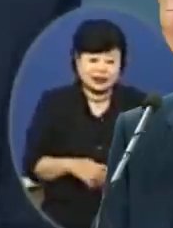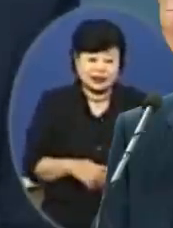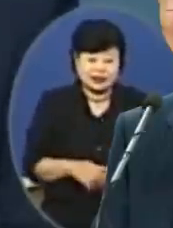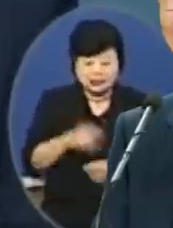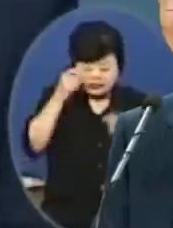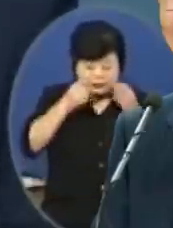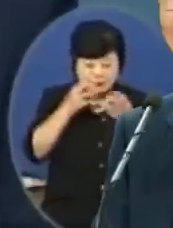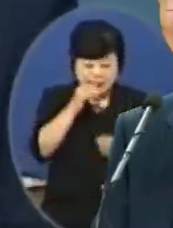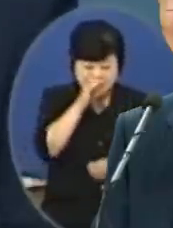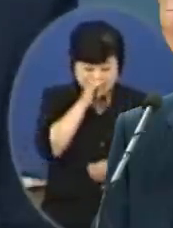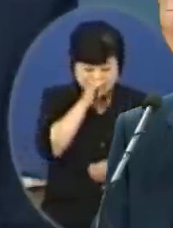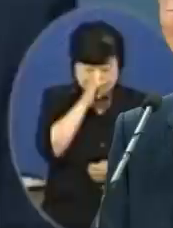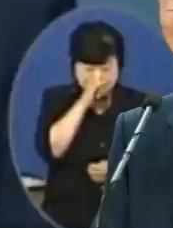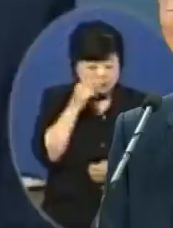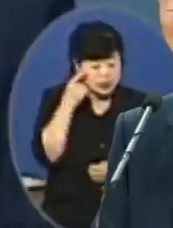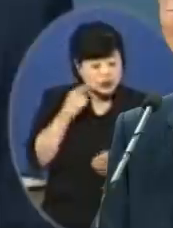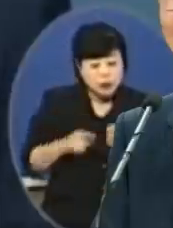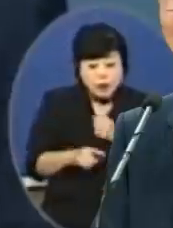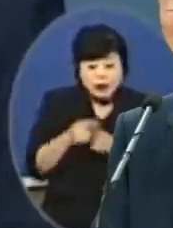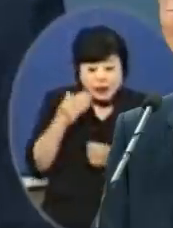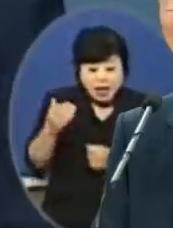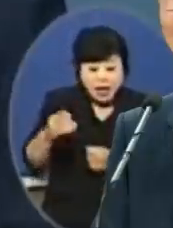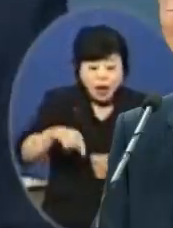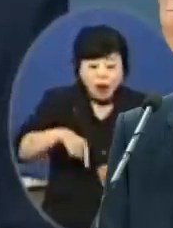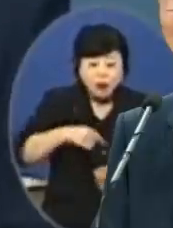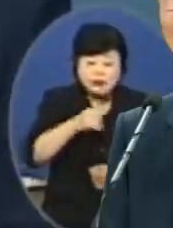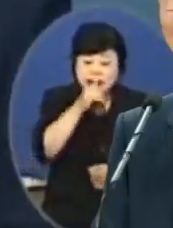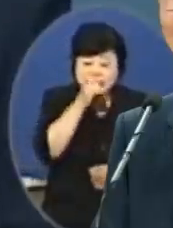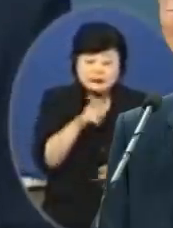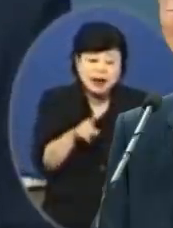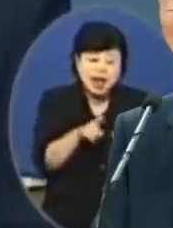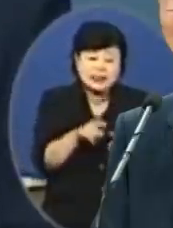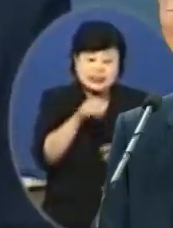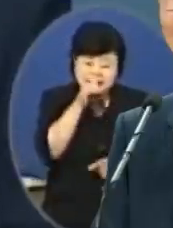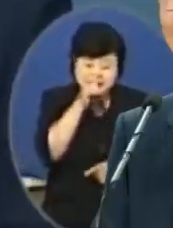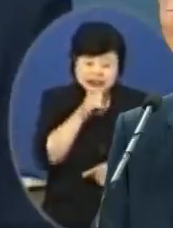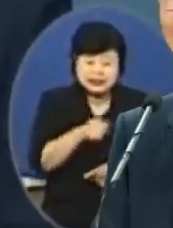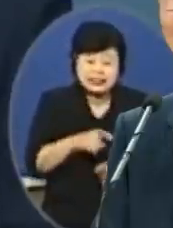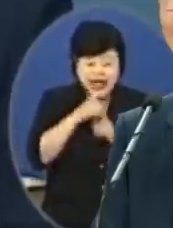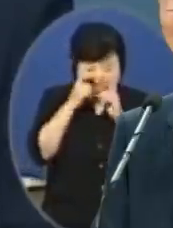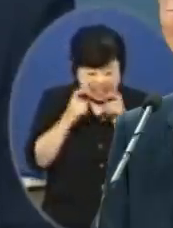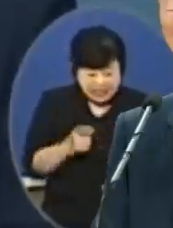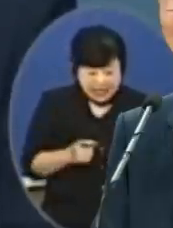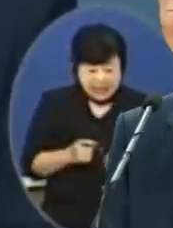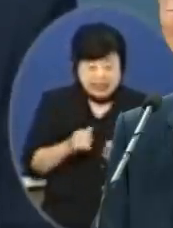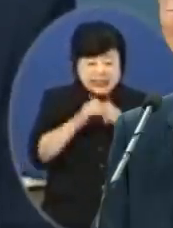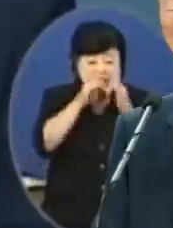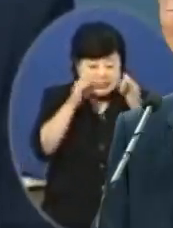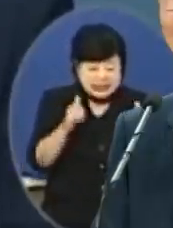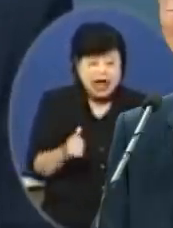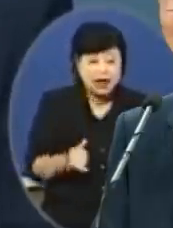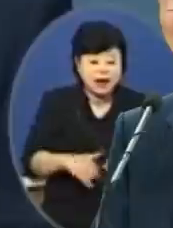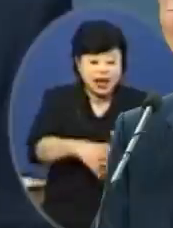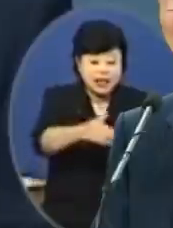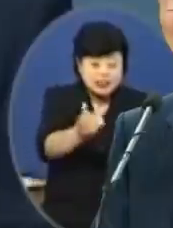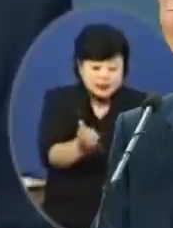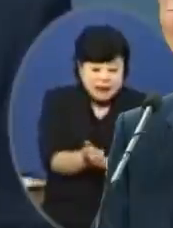슬픔이 많은 것은 왜 그렇습니까? 혼자 있을 때, 같이 있을 때, 개인적으로나 사회적으로,